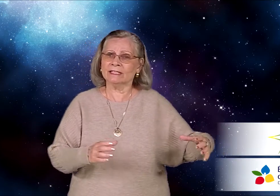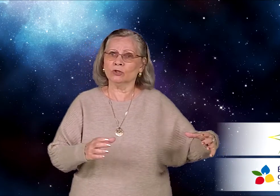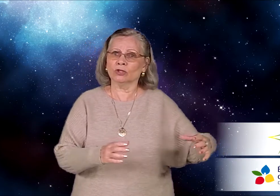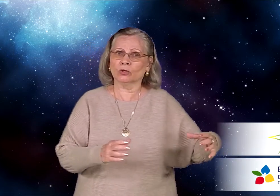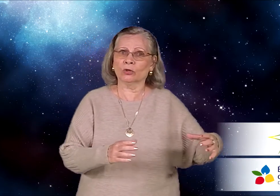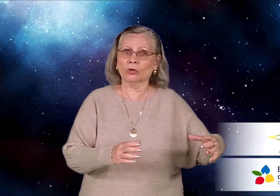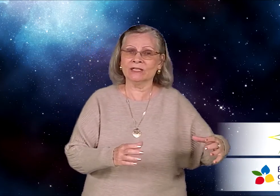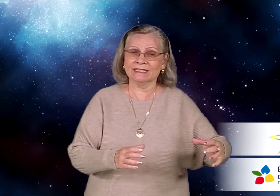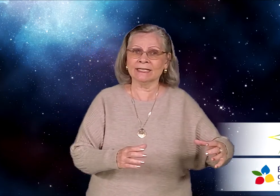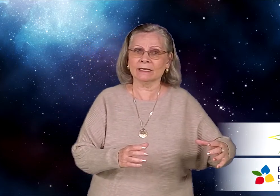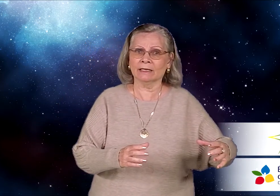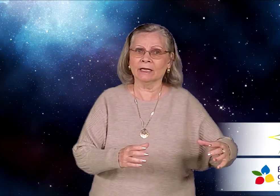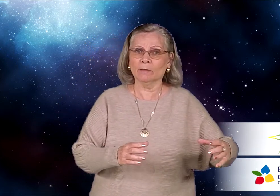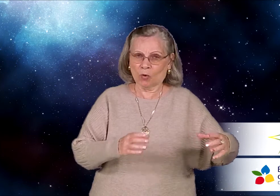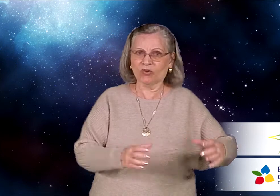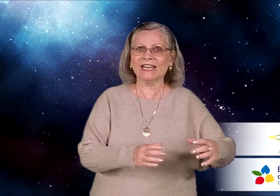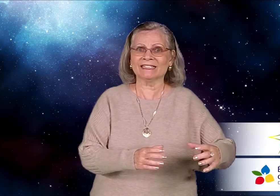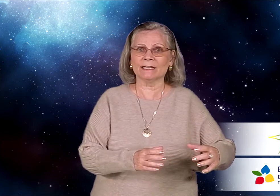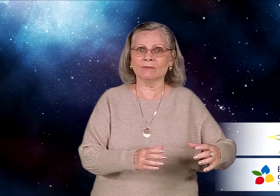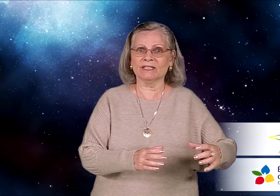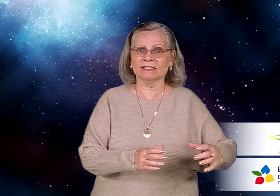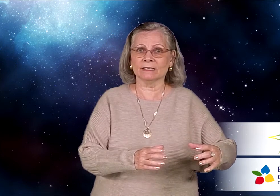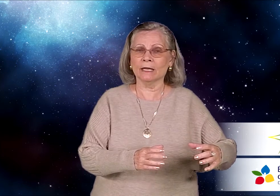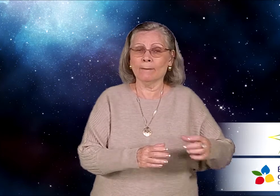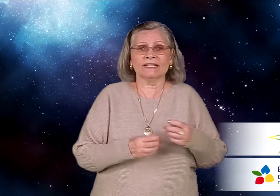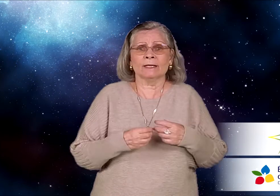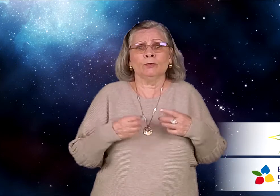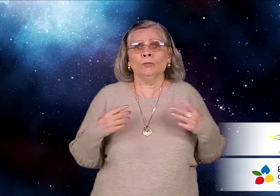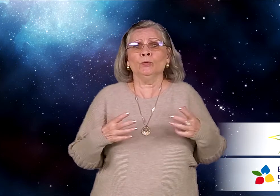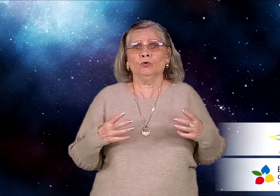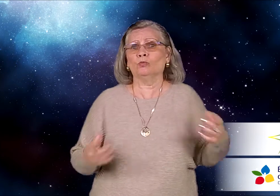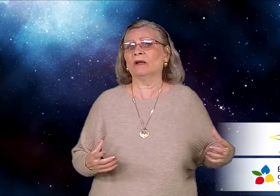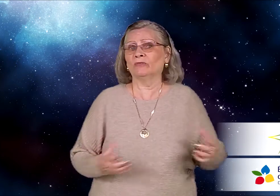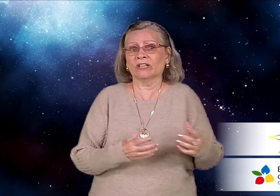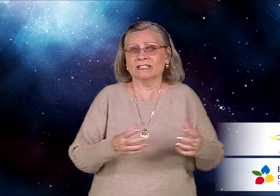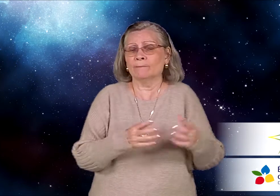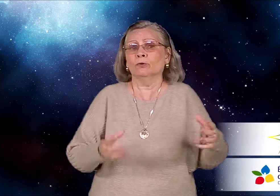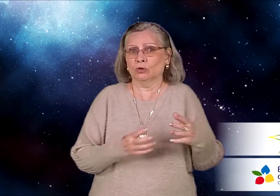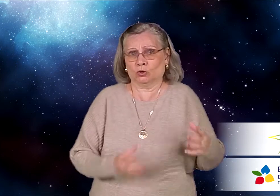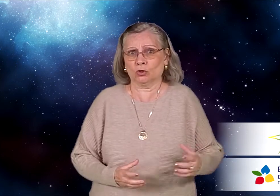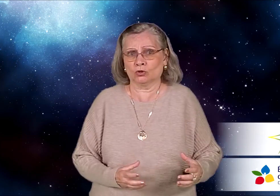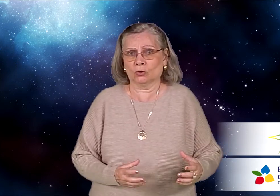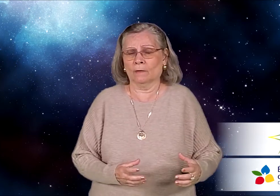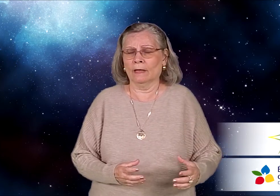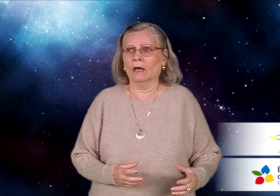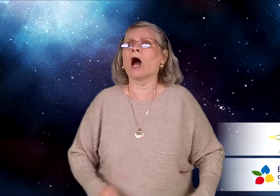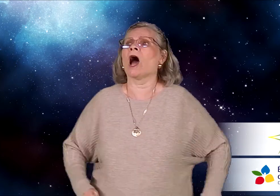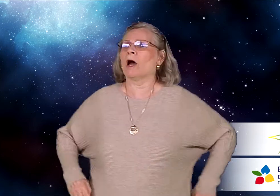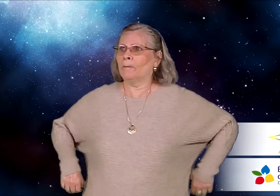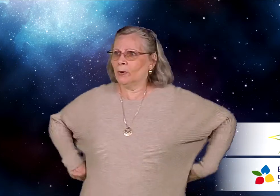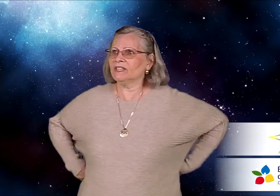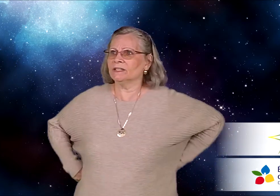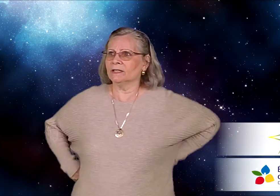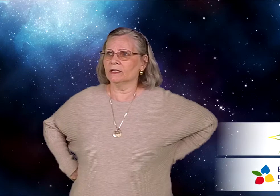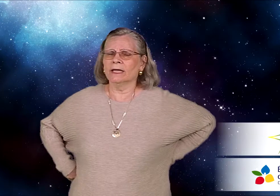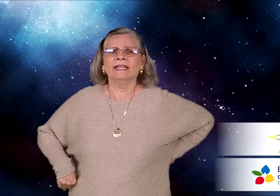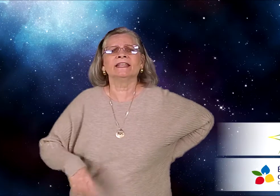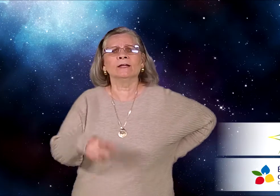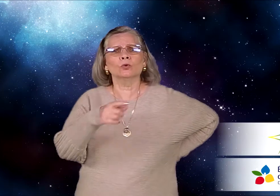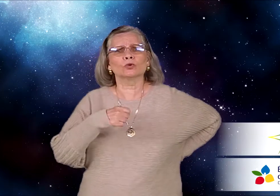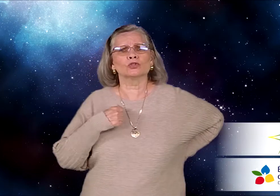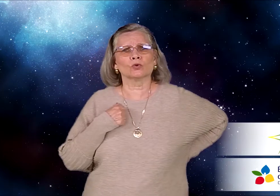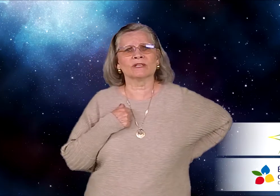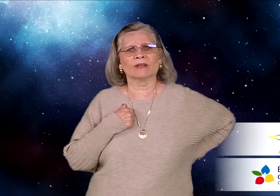rapetisser notre cercle. On va la stabiliser. Parce qu ne plus nous calvuriser plus que ça. Ah, bonne idée.